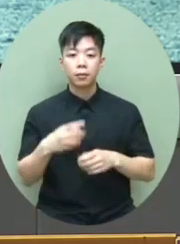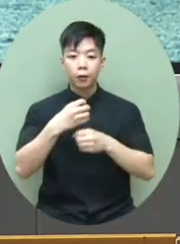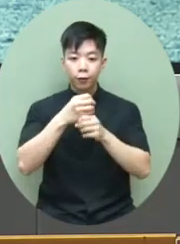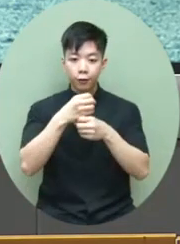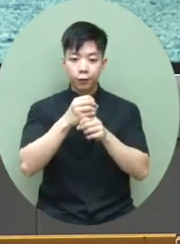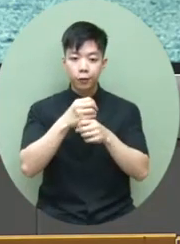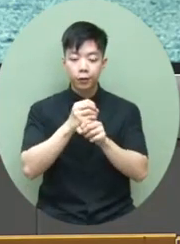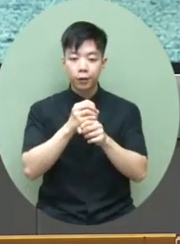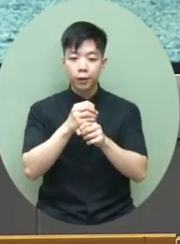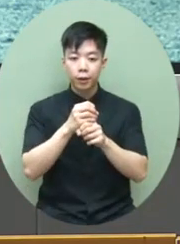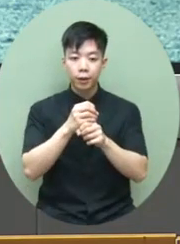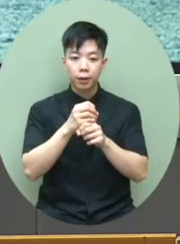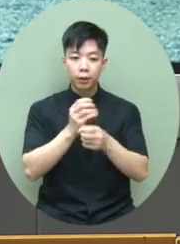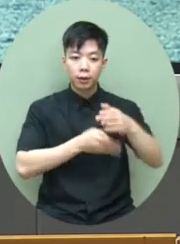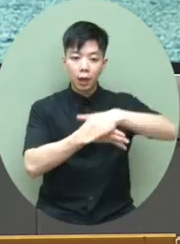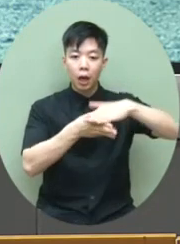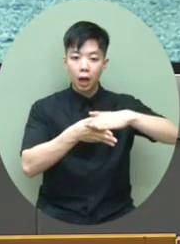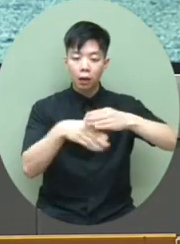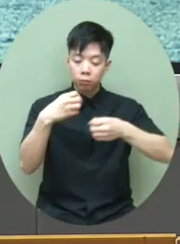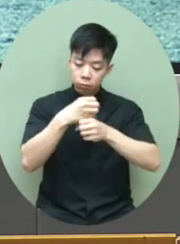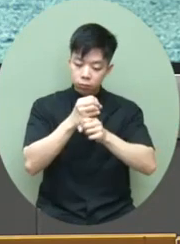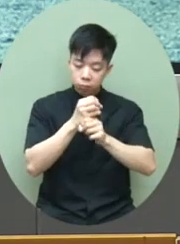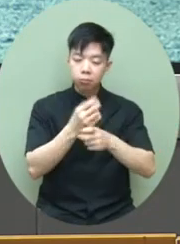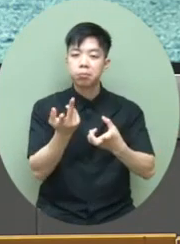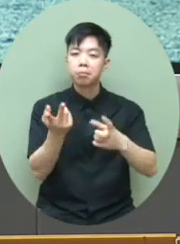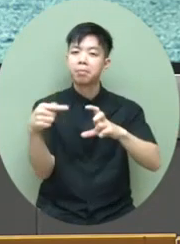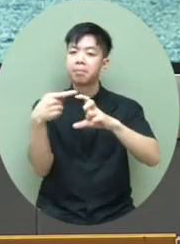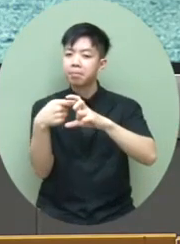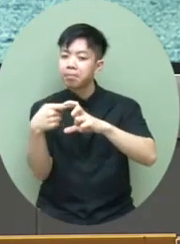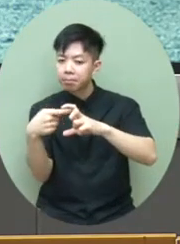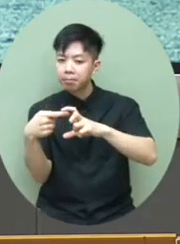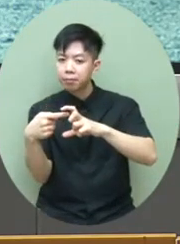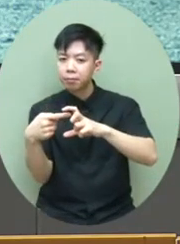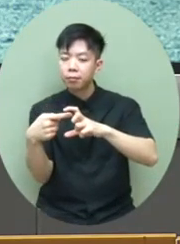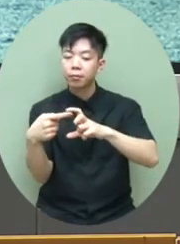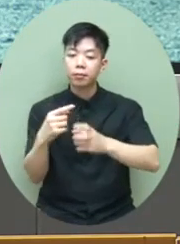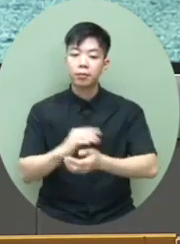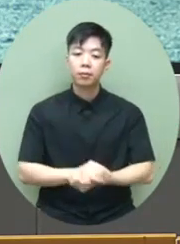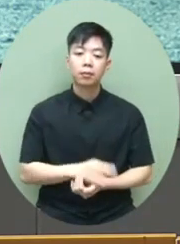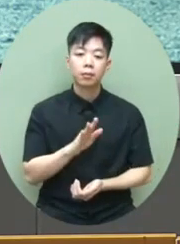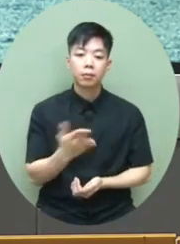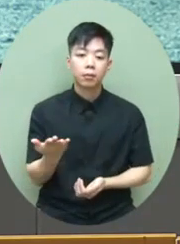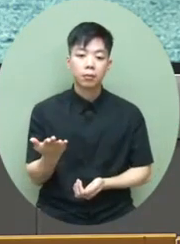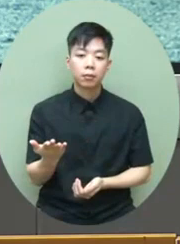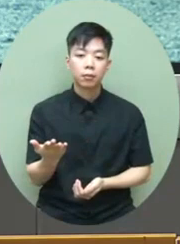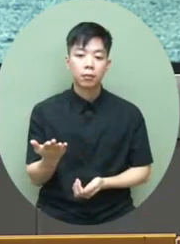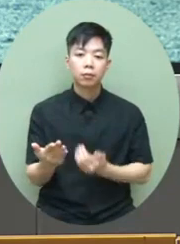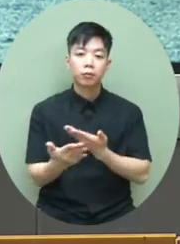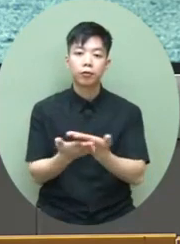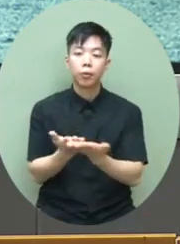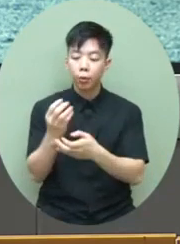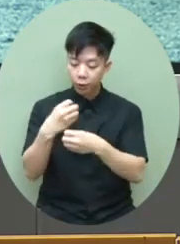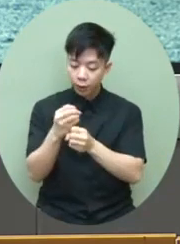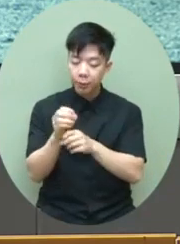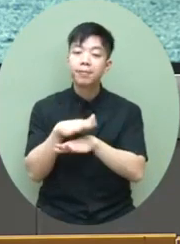咧翻做嗰啲樣本咧就係呢個結果啦，咁但係都有機會係即係我哋要想再確定啲個